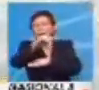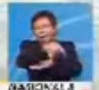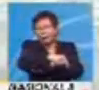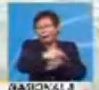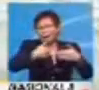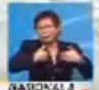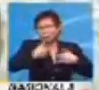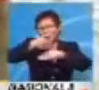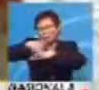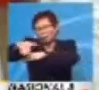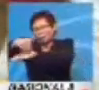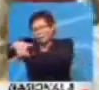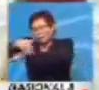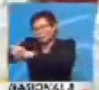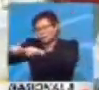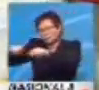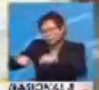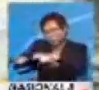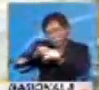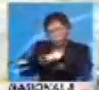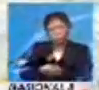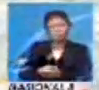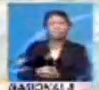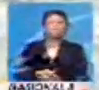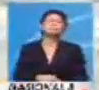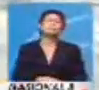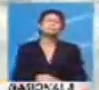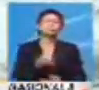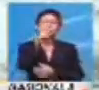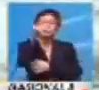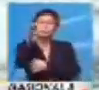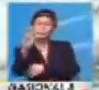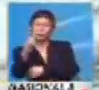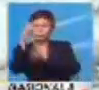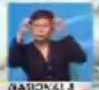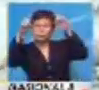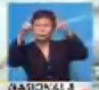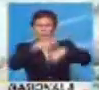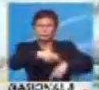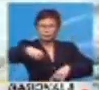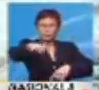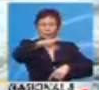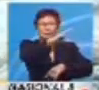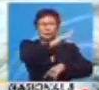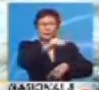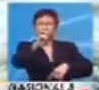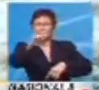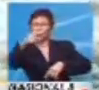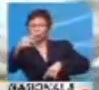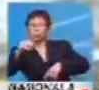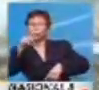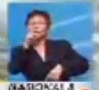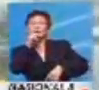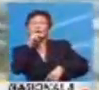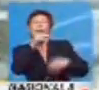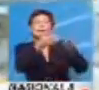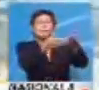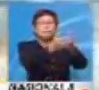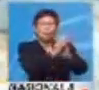bagi pengantaran Ke kawasan terbaik dan juga yang pendidikan pengangkutan dan badan bukan kerajaan air